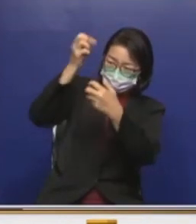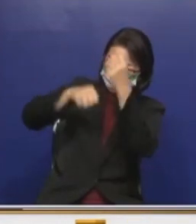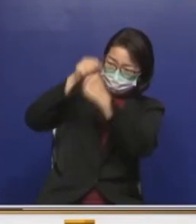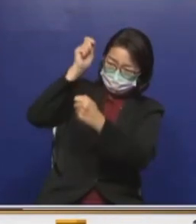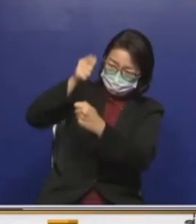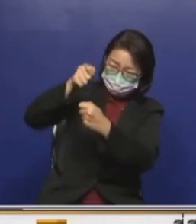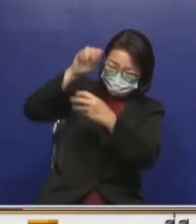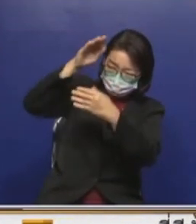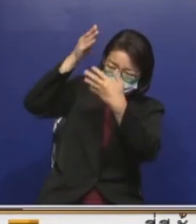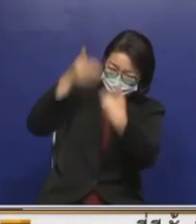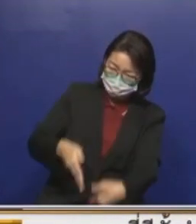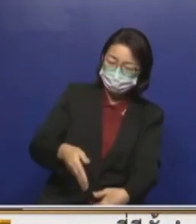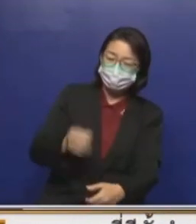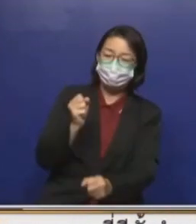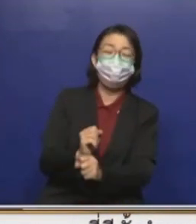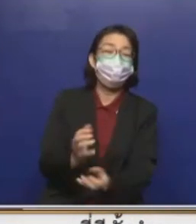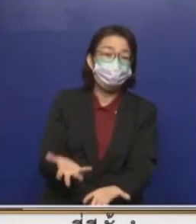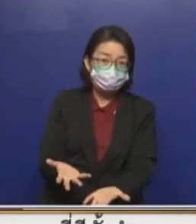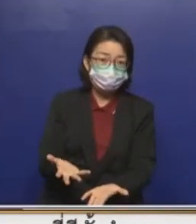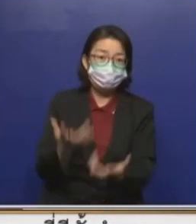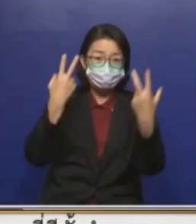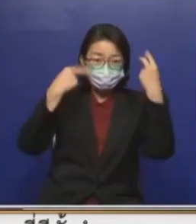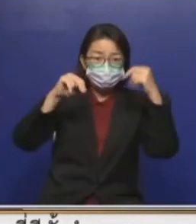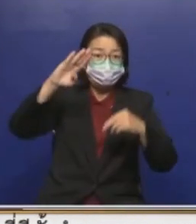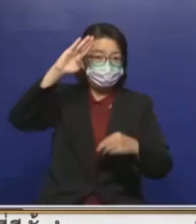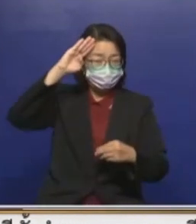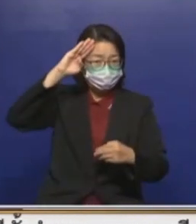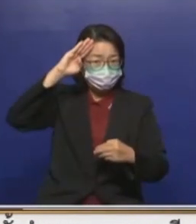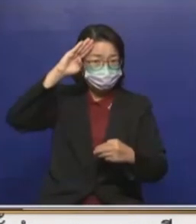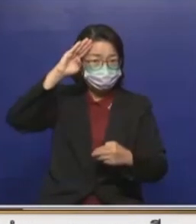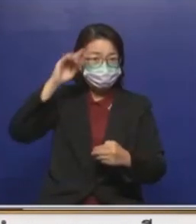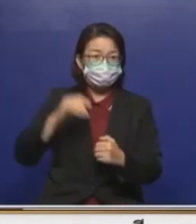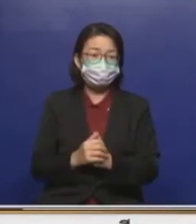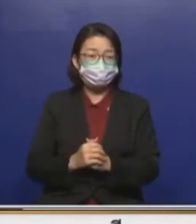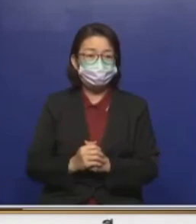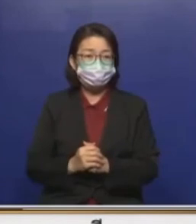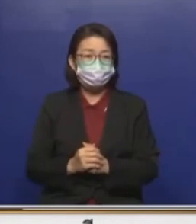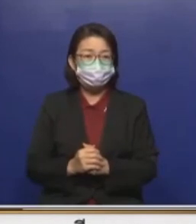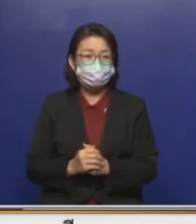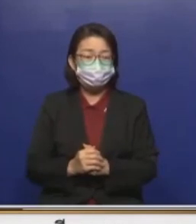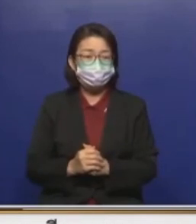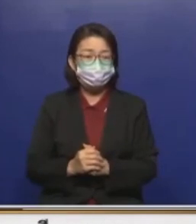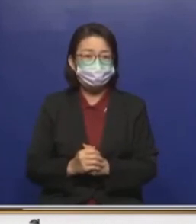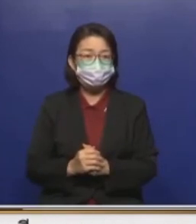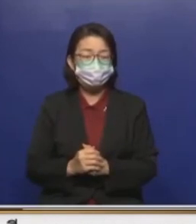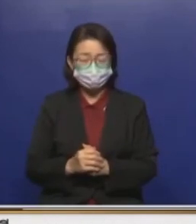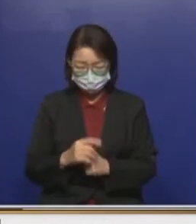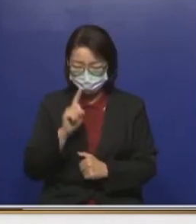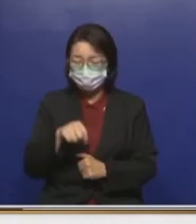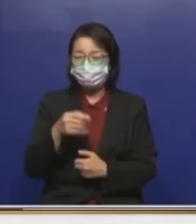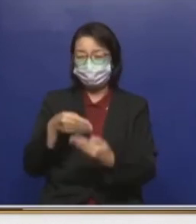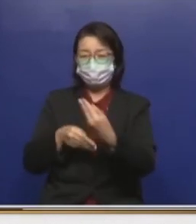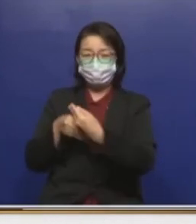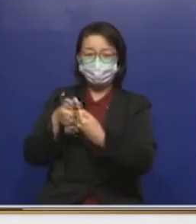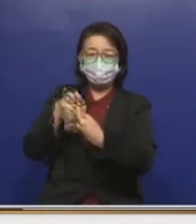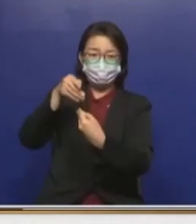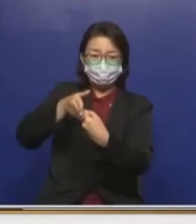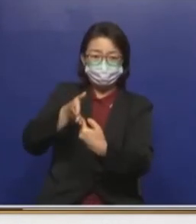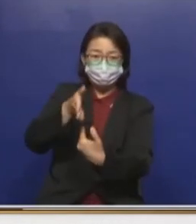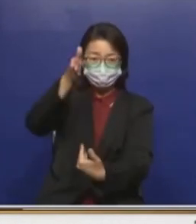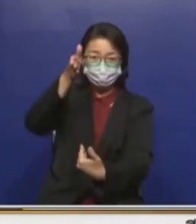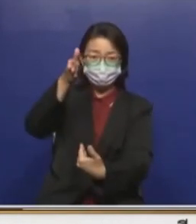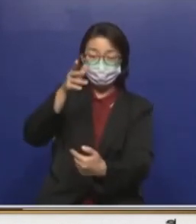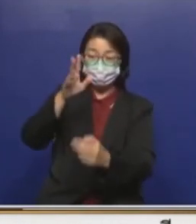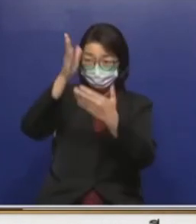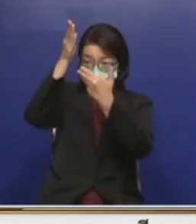แพงนั้นคือความไม่รู้ของท่านนายกรัฐมนตรีค่ะท่านต้องทำลายกำแพงนั้นท่านถึงจะมองเห็นว่